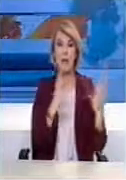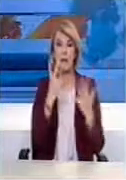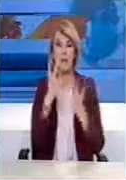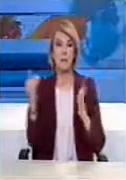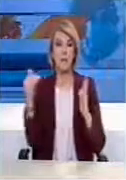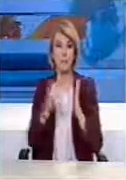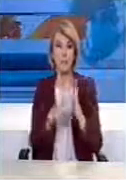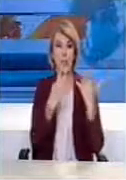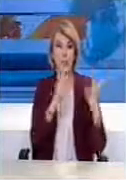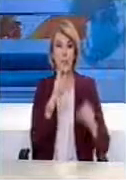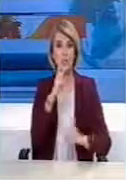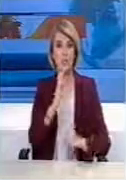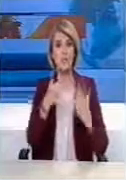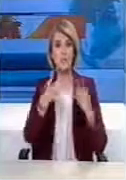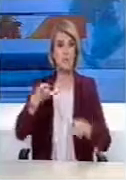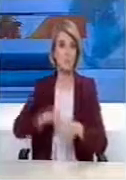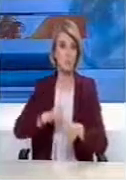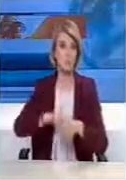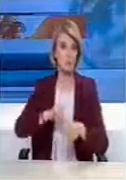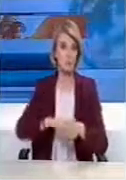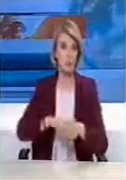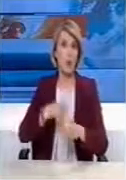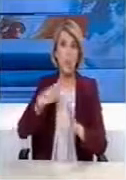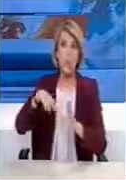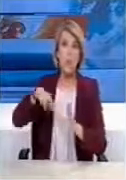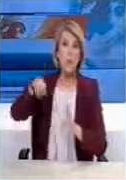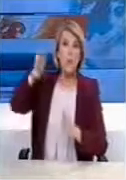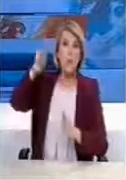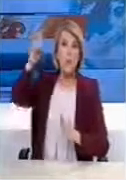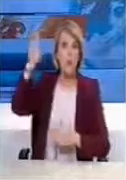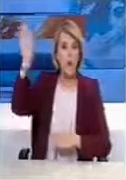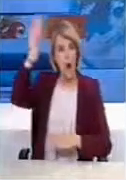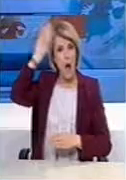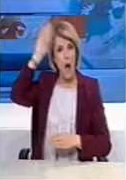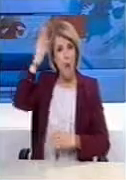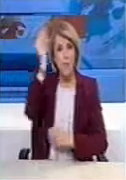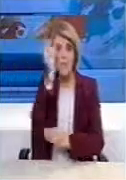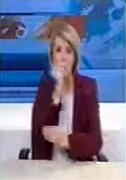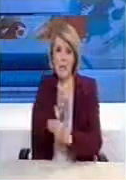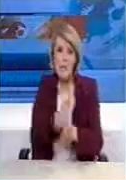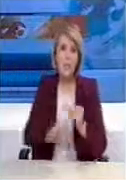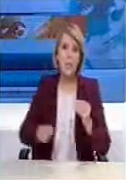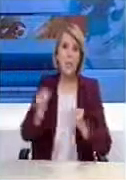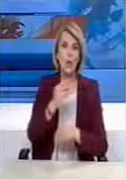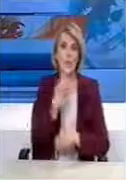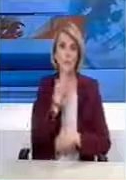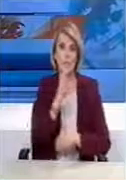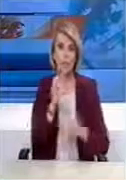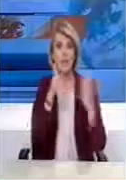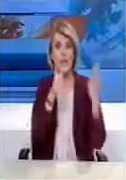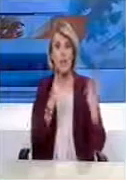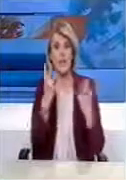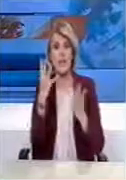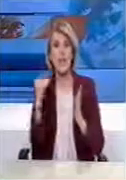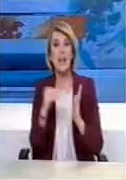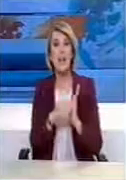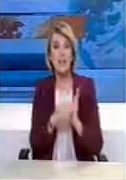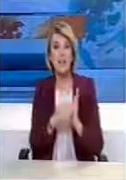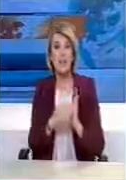97.236 θάνατοι. Οι Ηνωμένες Πολιτείες της Αμερικής έχουν πλέον περισσότερα από 469.000 κρούσματα της